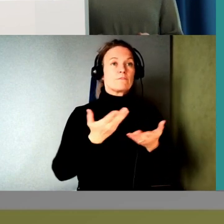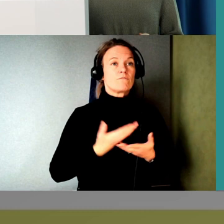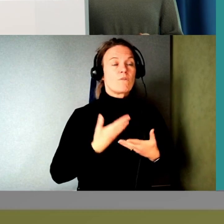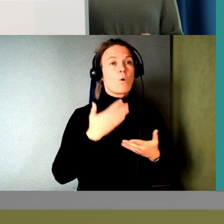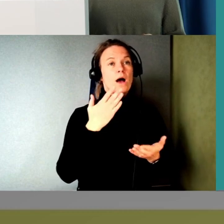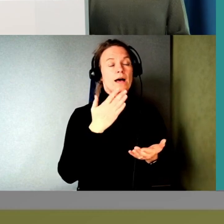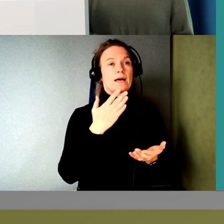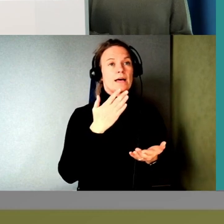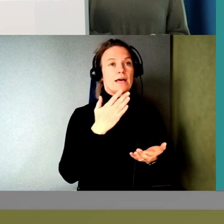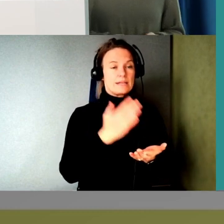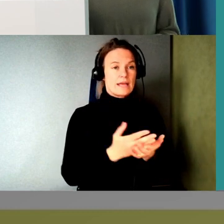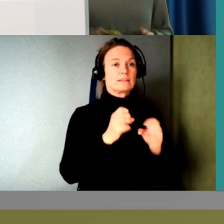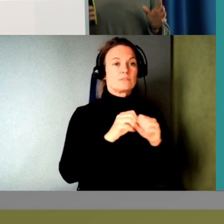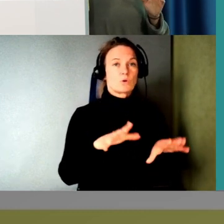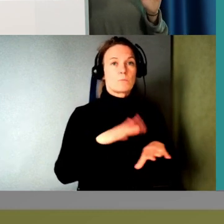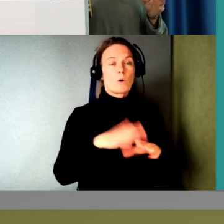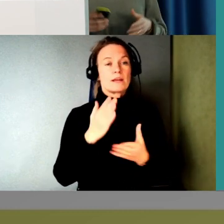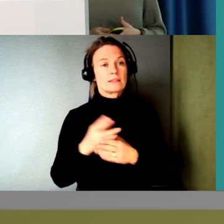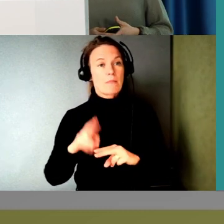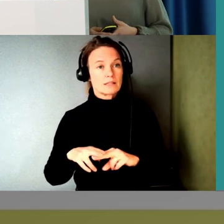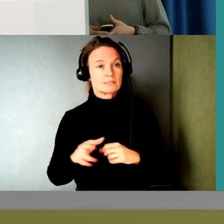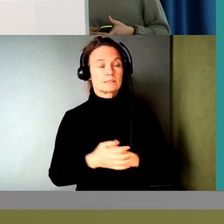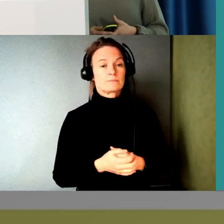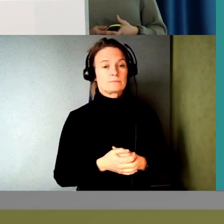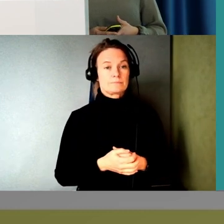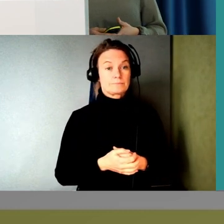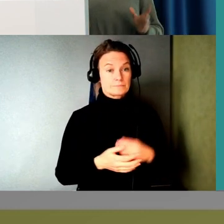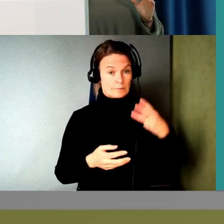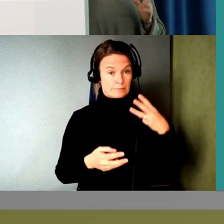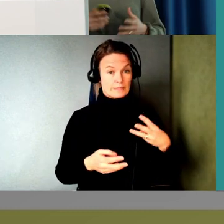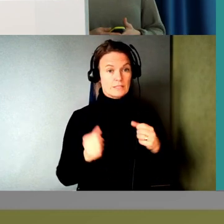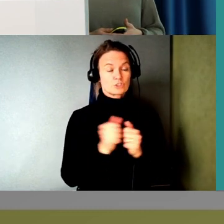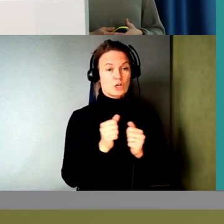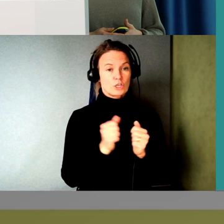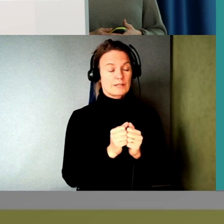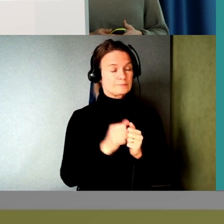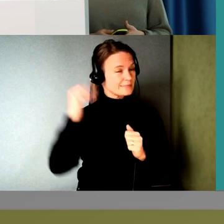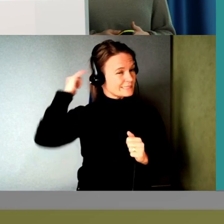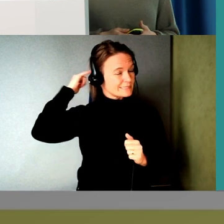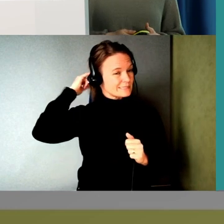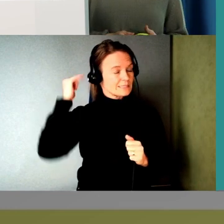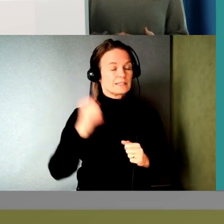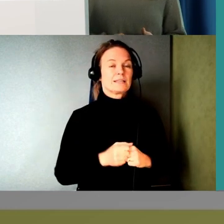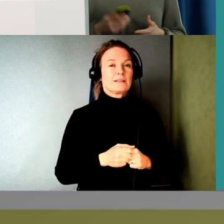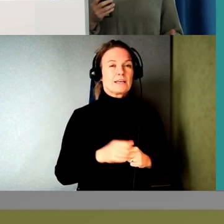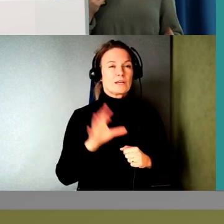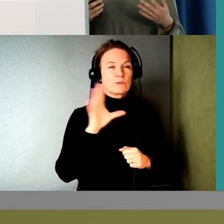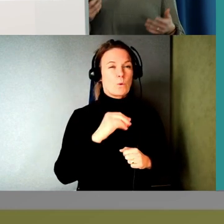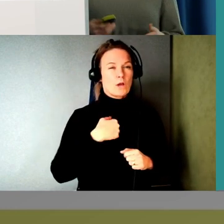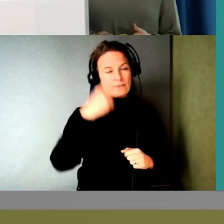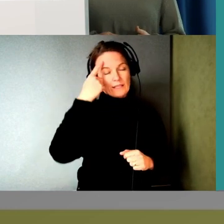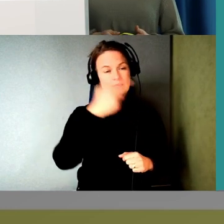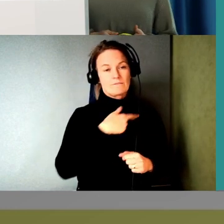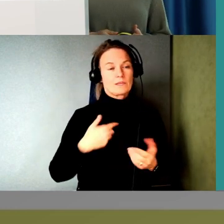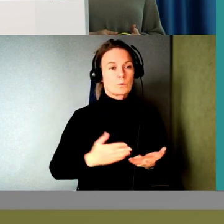ställe eh så med de här tre sakerna i bakhuvudet så tänkte jag att vi ska gå igenom lite